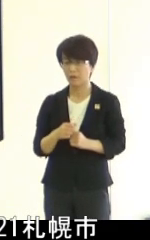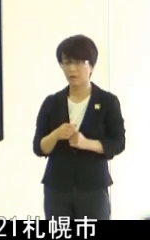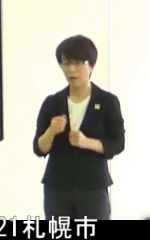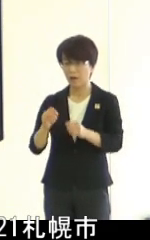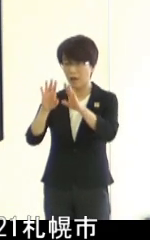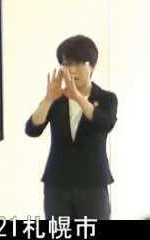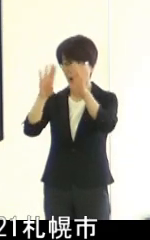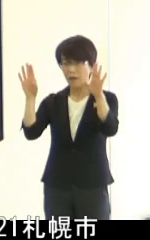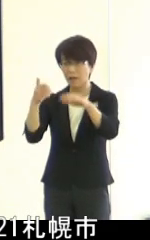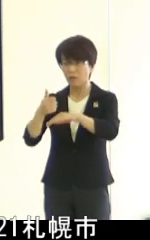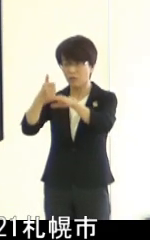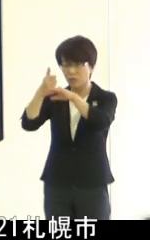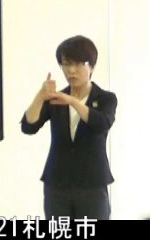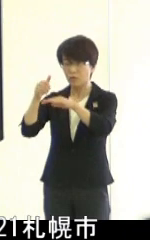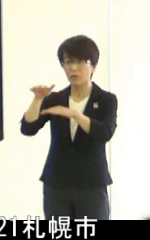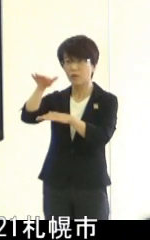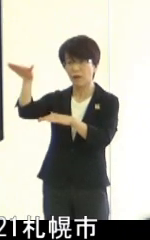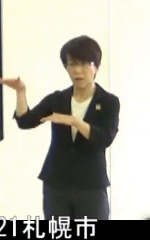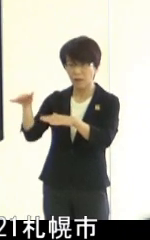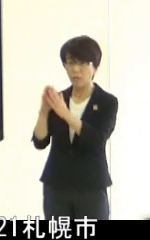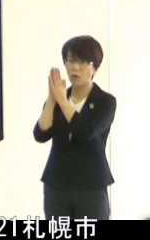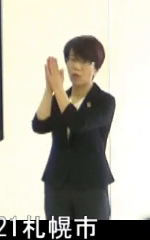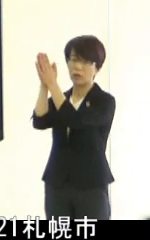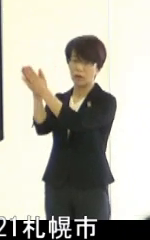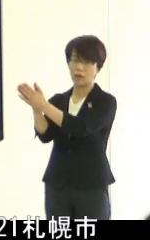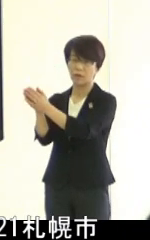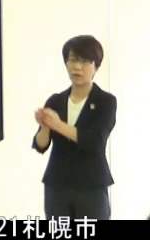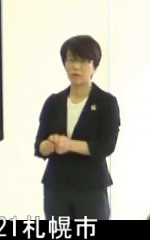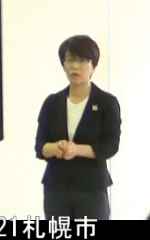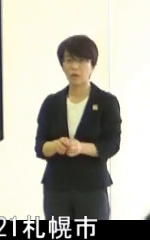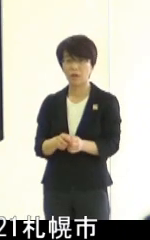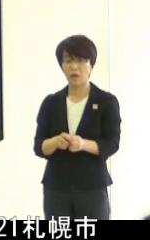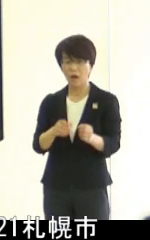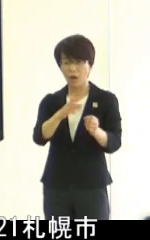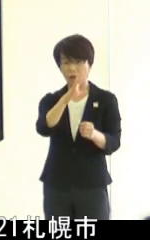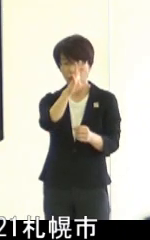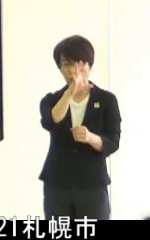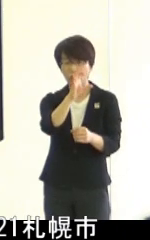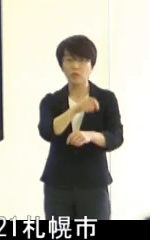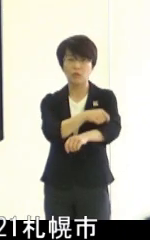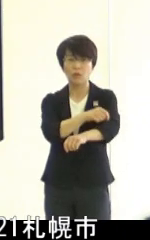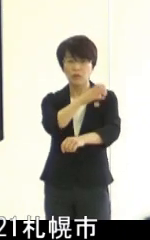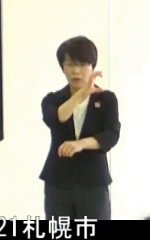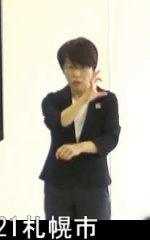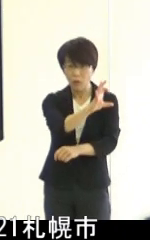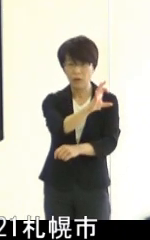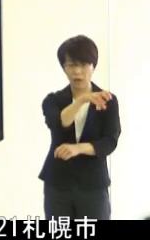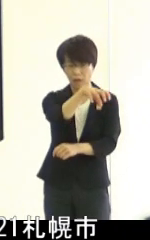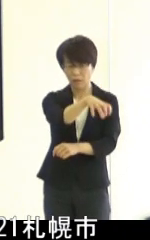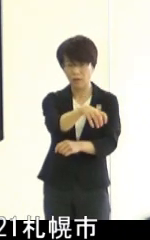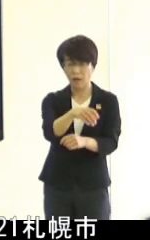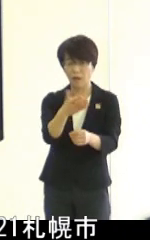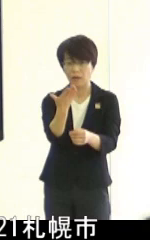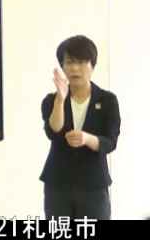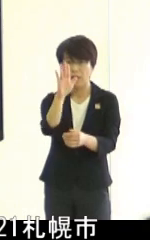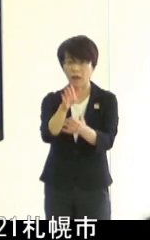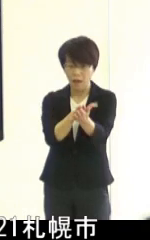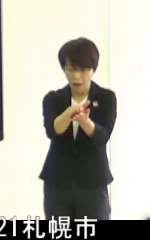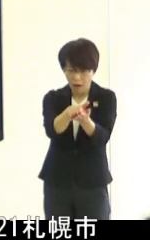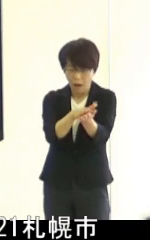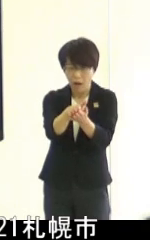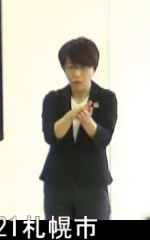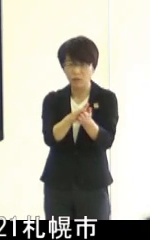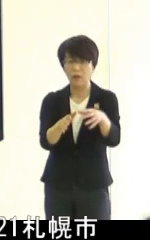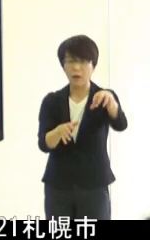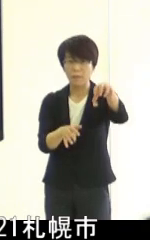開催をする方にもお願いしておりますけれども特にあのトイレですとかそういったところの手洗いのばこういったところは